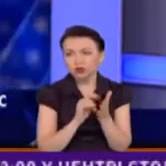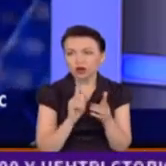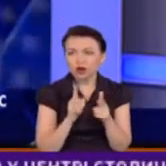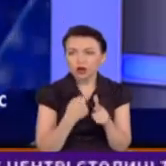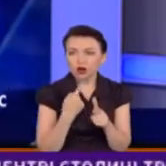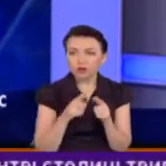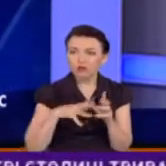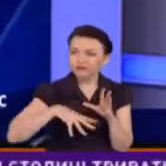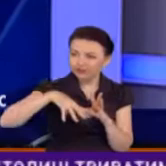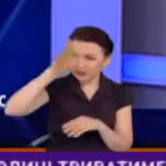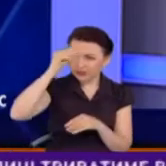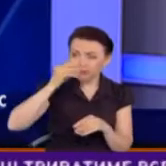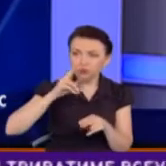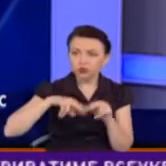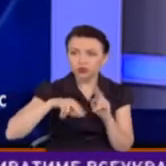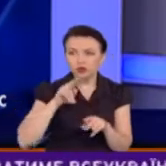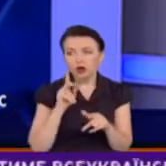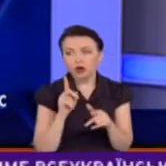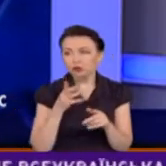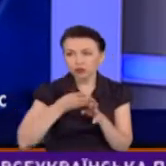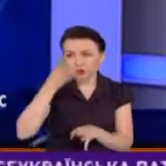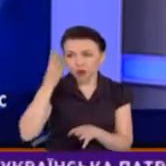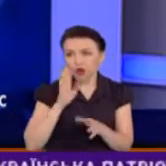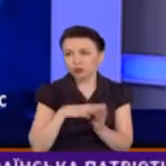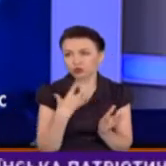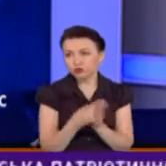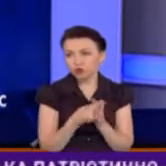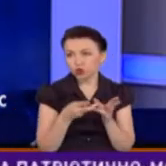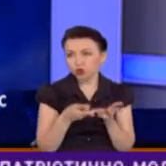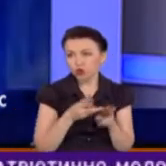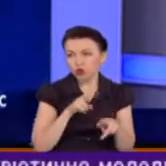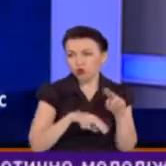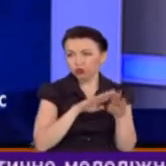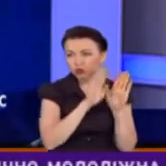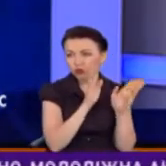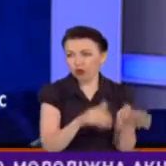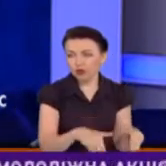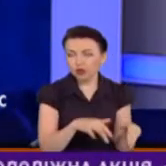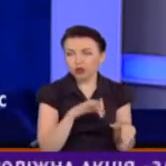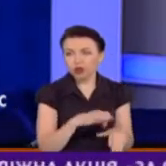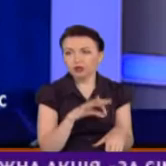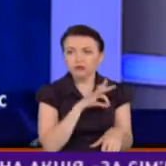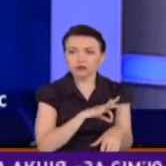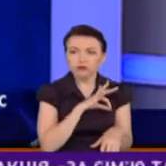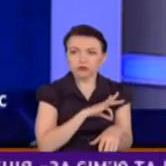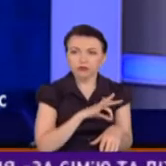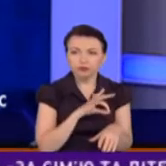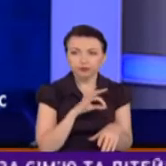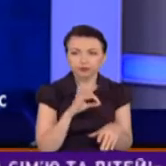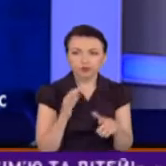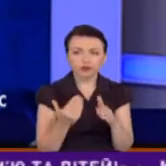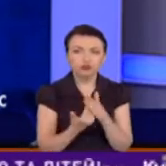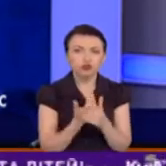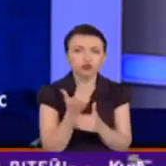або... побудувати собі індивідуальну котельну і обов'язково застосувавши відновлювальні джерела